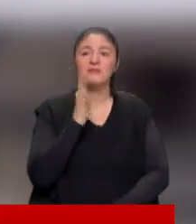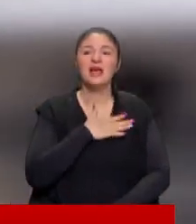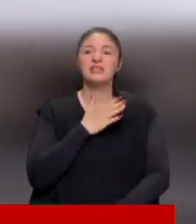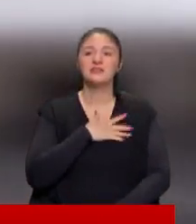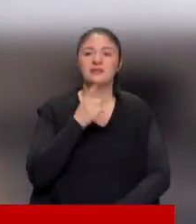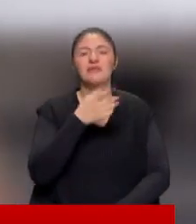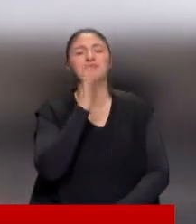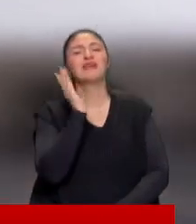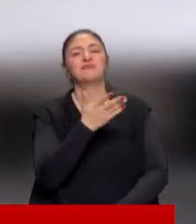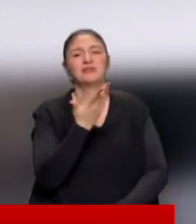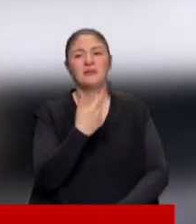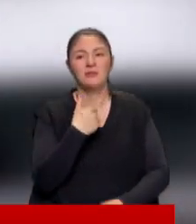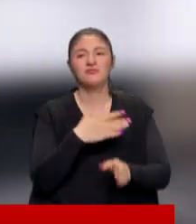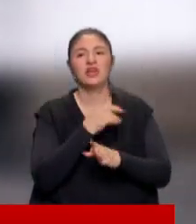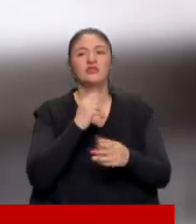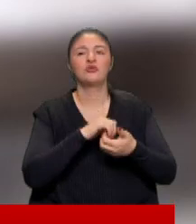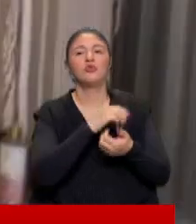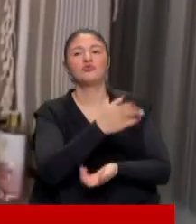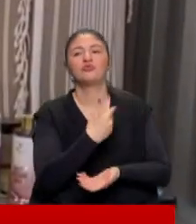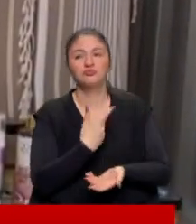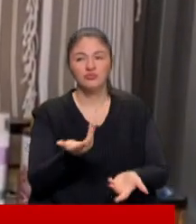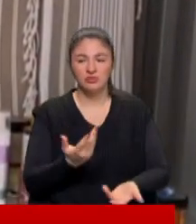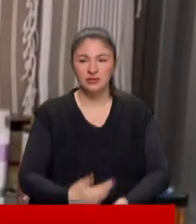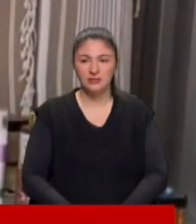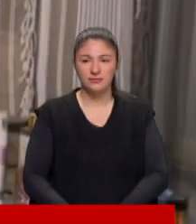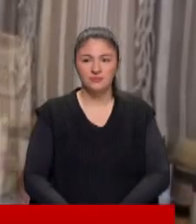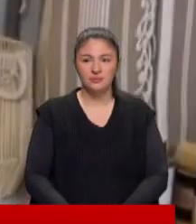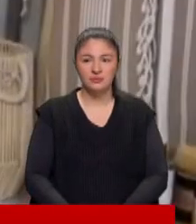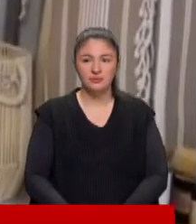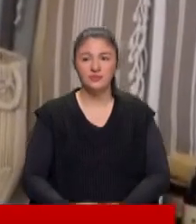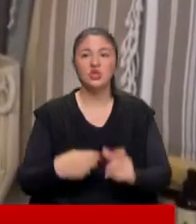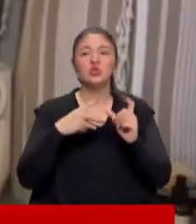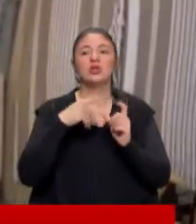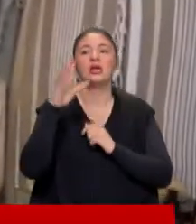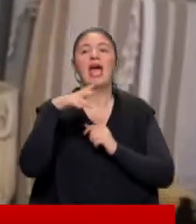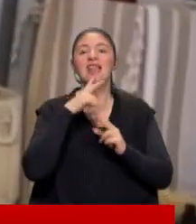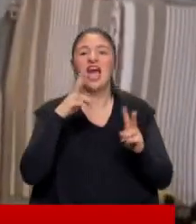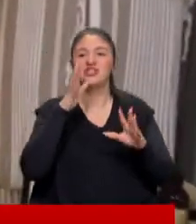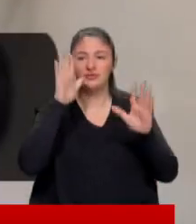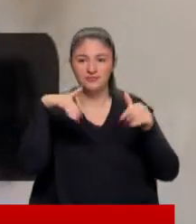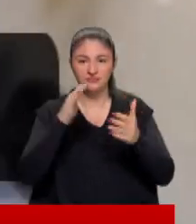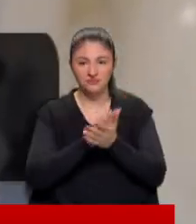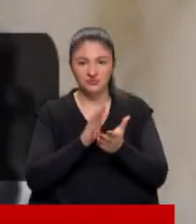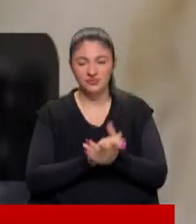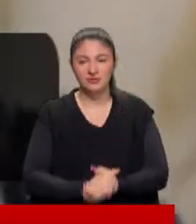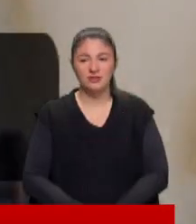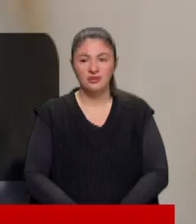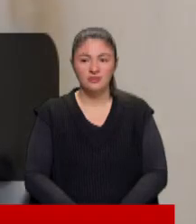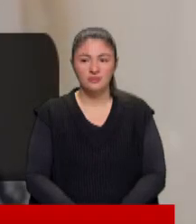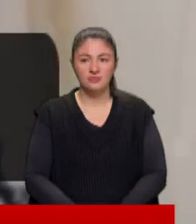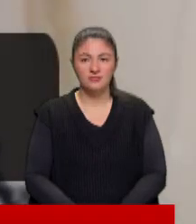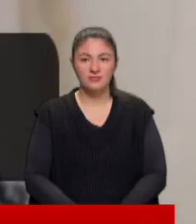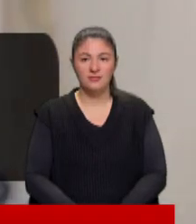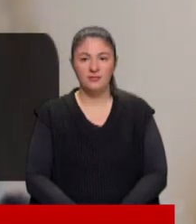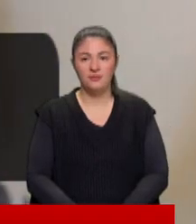Sen bilmez misin be? Ya. Benim gerçek dostum evet. Ya. Şule! Şule enerji! Hayatımdaki bütün